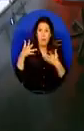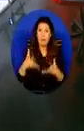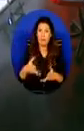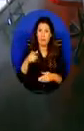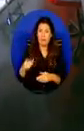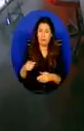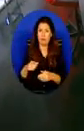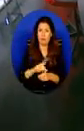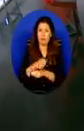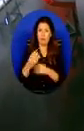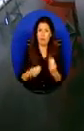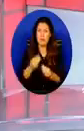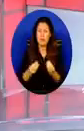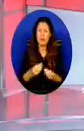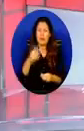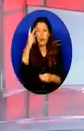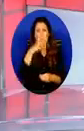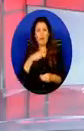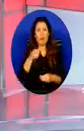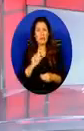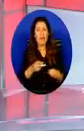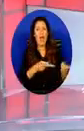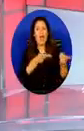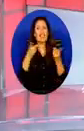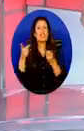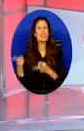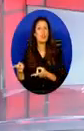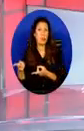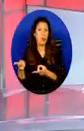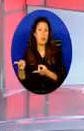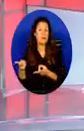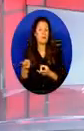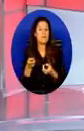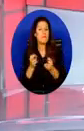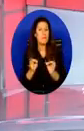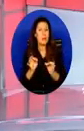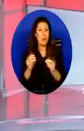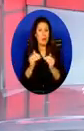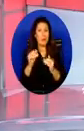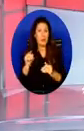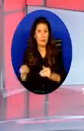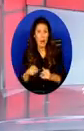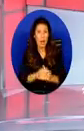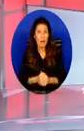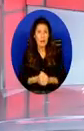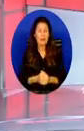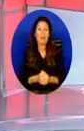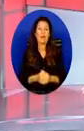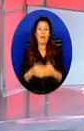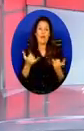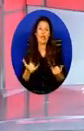נפרד, ואכן הוקמו בשנים האחרונות כמה מקומות האלה. אך טבעי שעכשיו גם יוקמו בתי